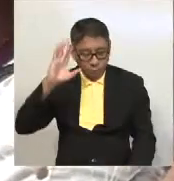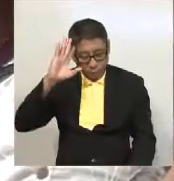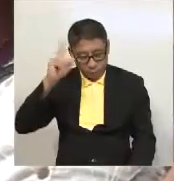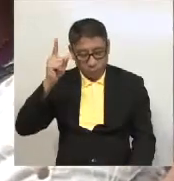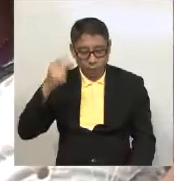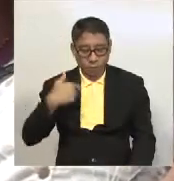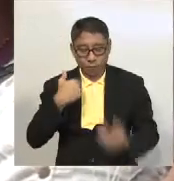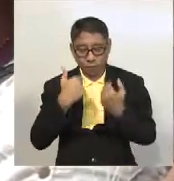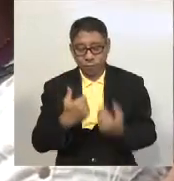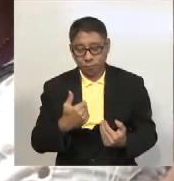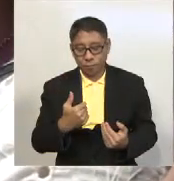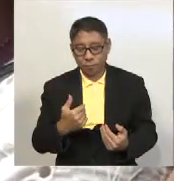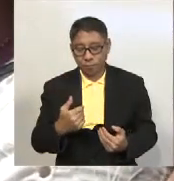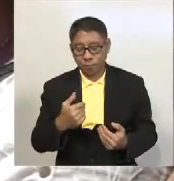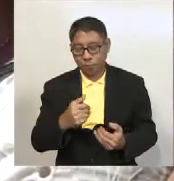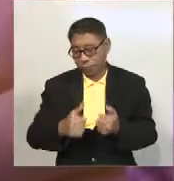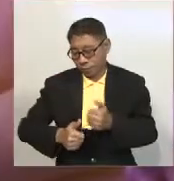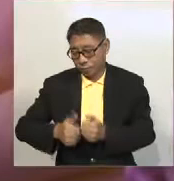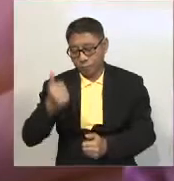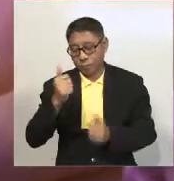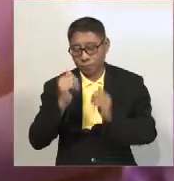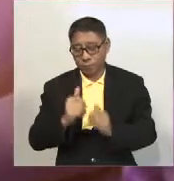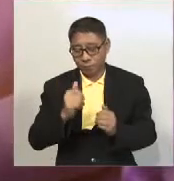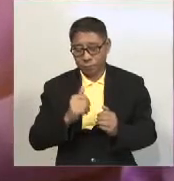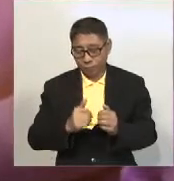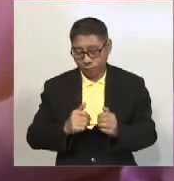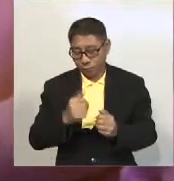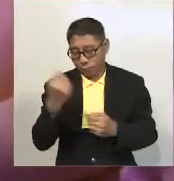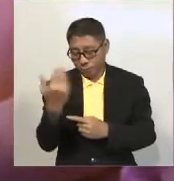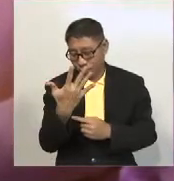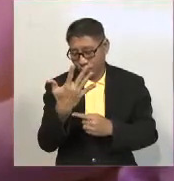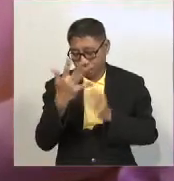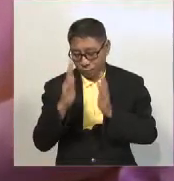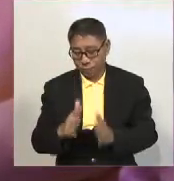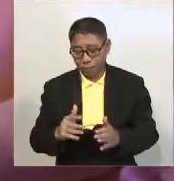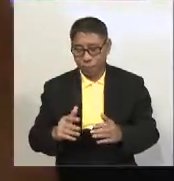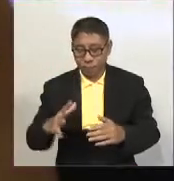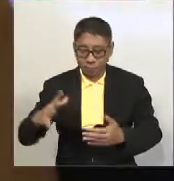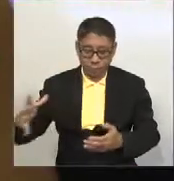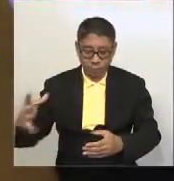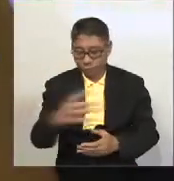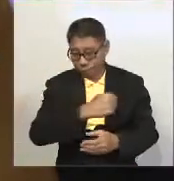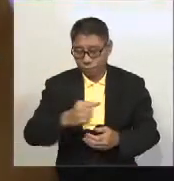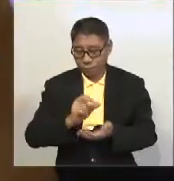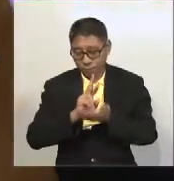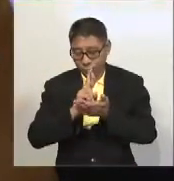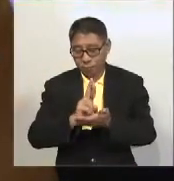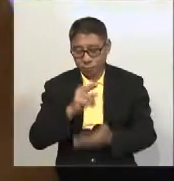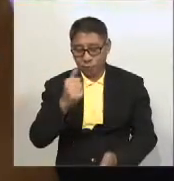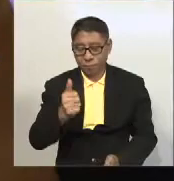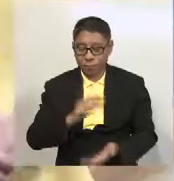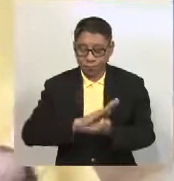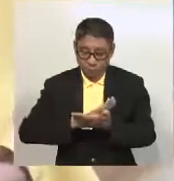องต้องบอกว่าสามารถเอาชนะผู้เข้ารอบอีก5คนก็สามารถคว้าแชมป์มาครองได้สำเร็จ